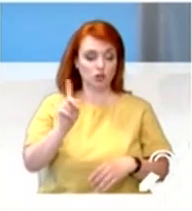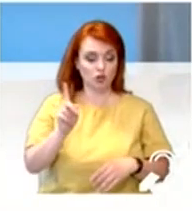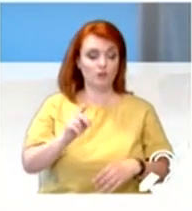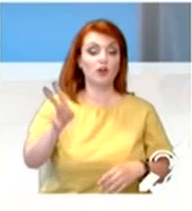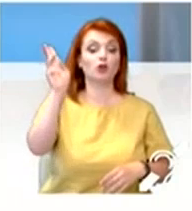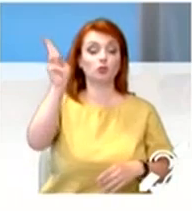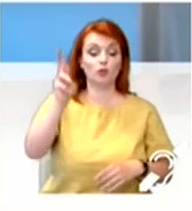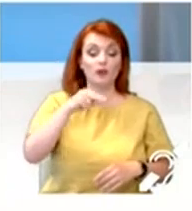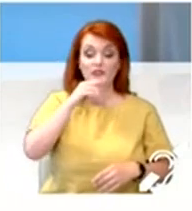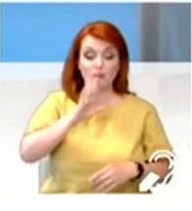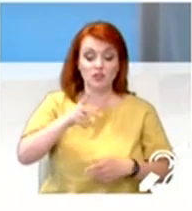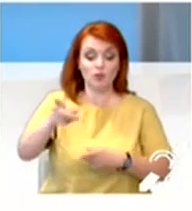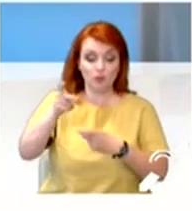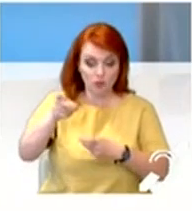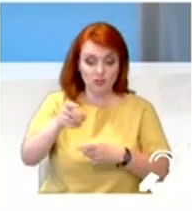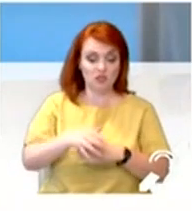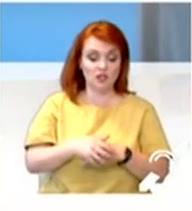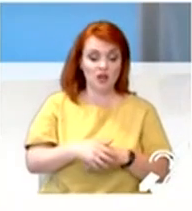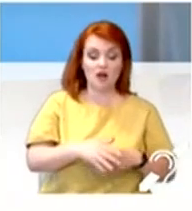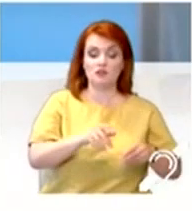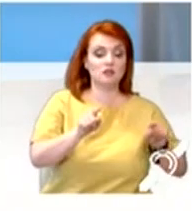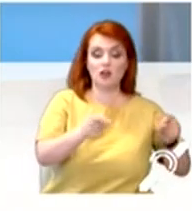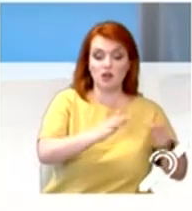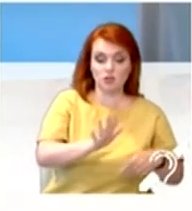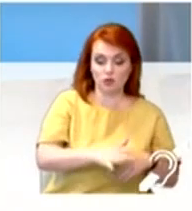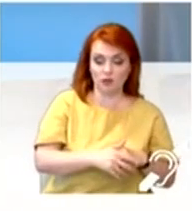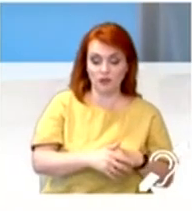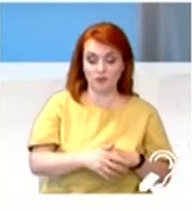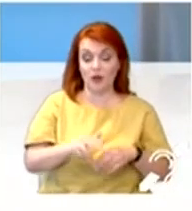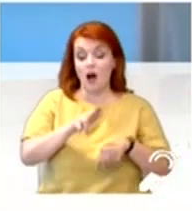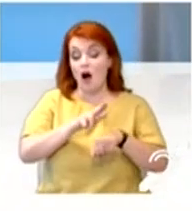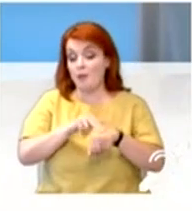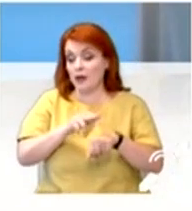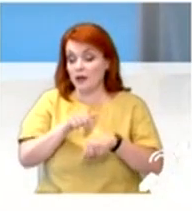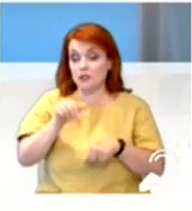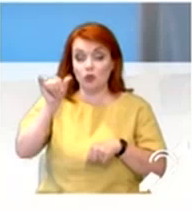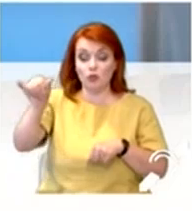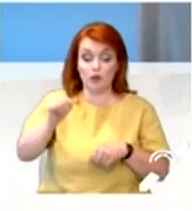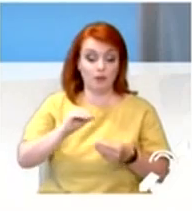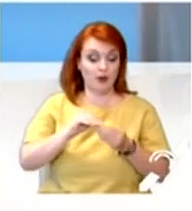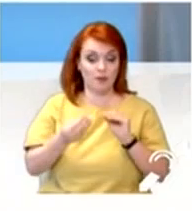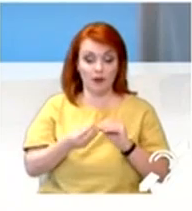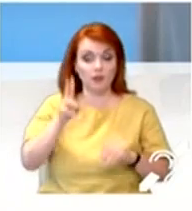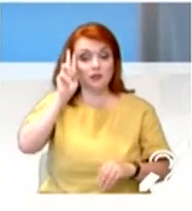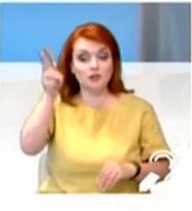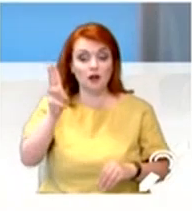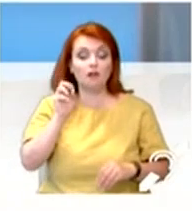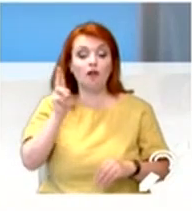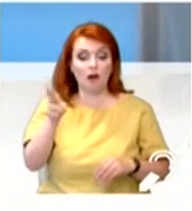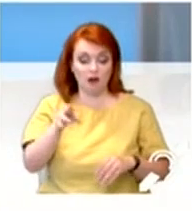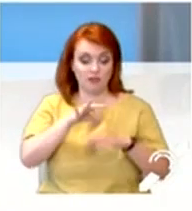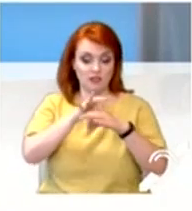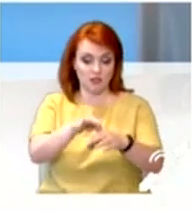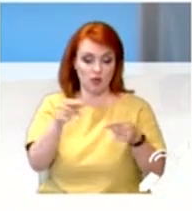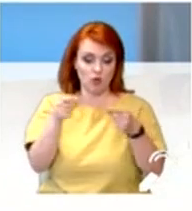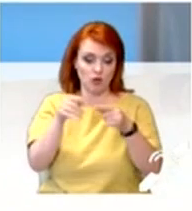cap polițiștilor atunci când se întâmplă o tragedie. Proiectul de lege se află în proces de actualizare după ultima reglementare făcută în